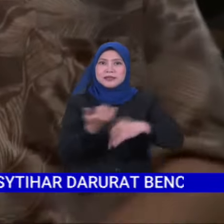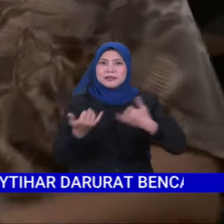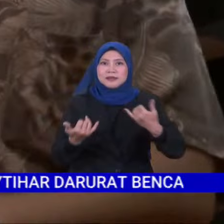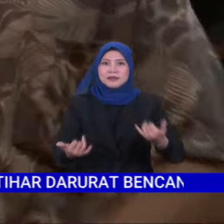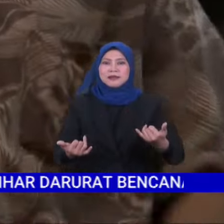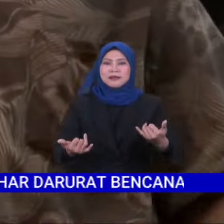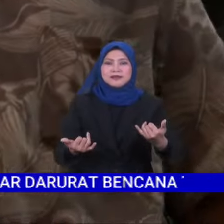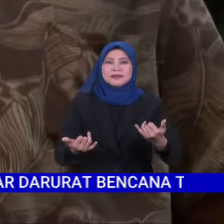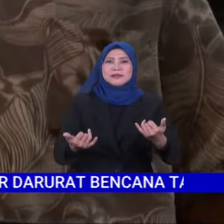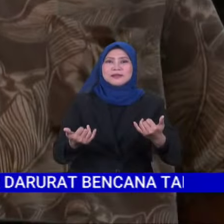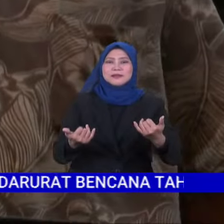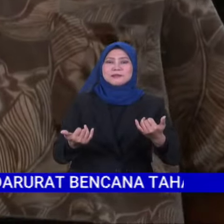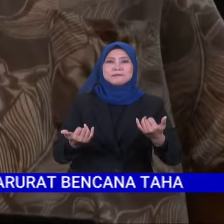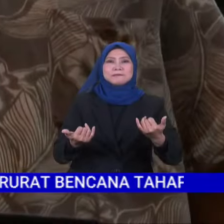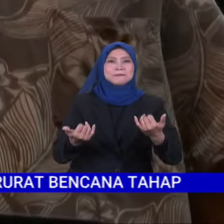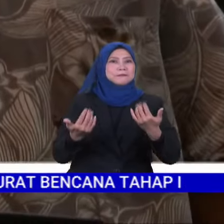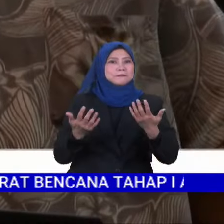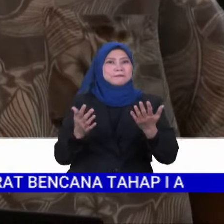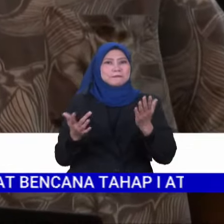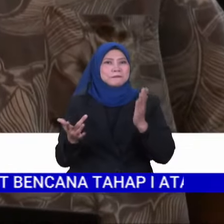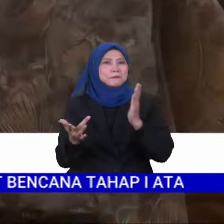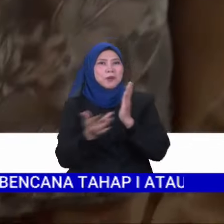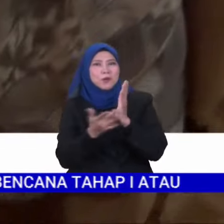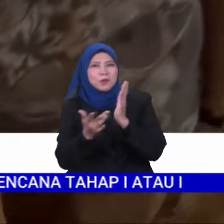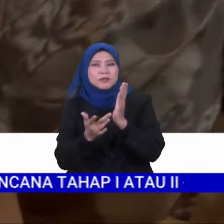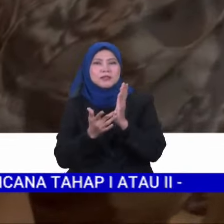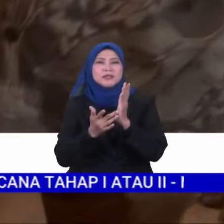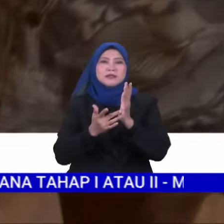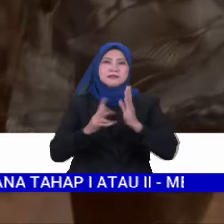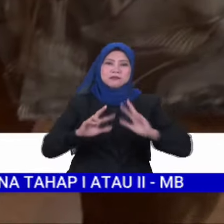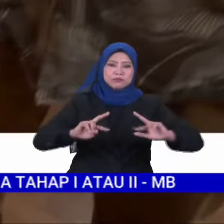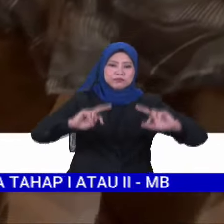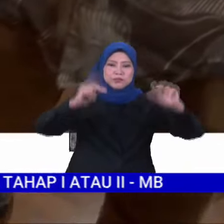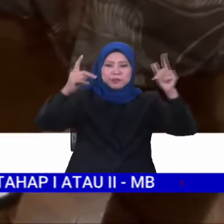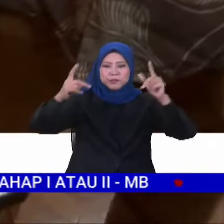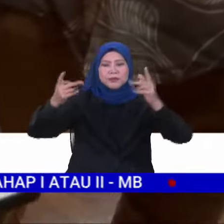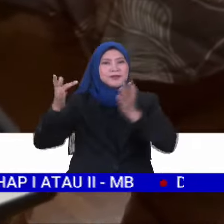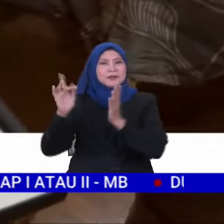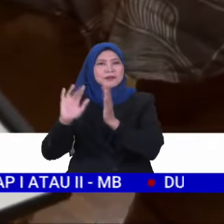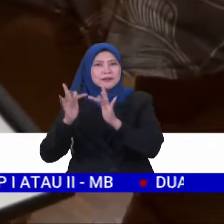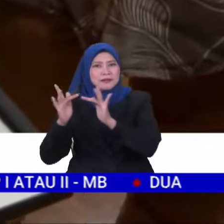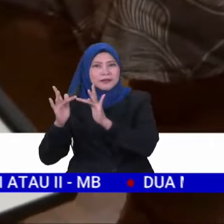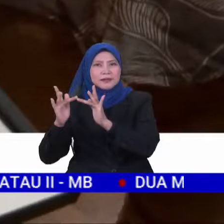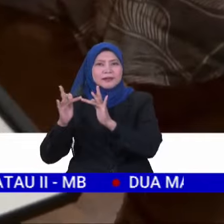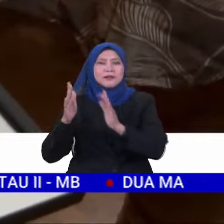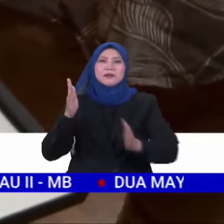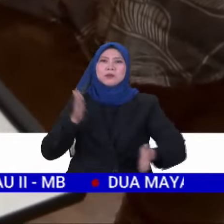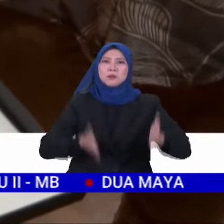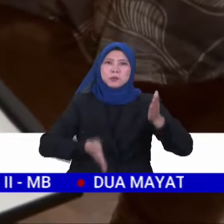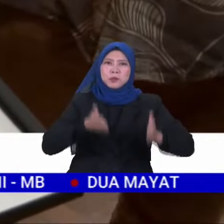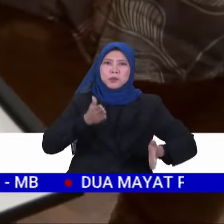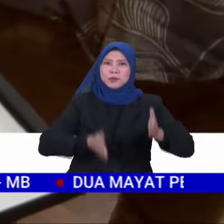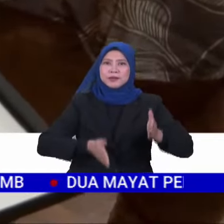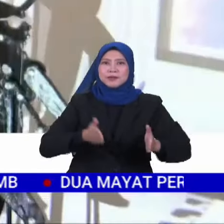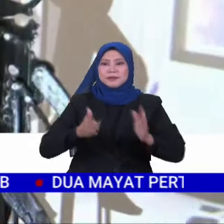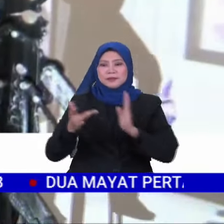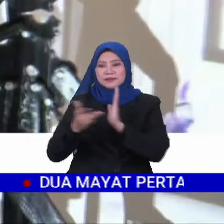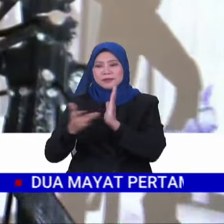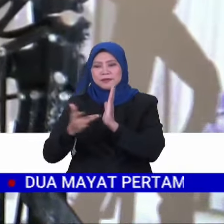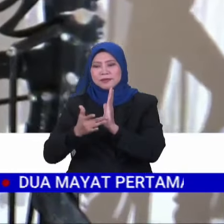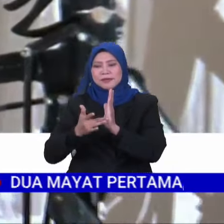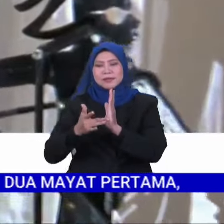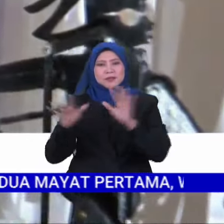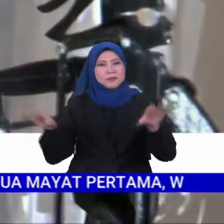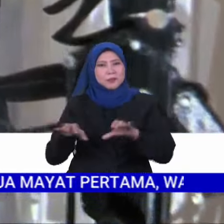terdedah kepada segala perihal tenologi semua ada teruji internet teknologi robotik terhadap teknologi